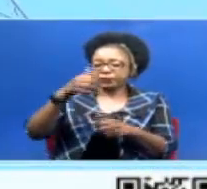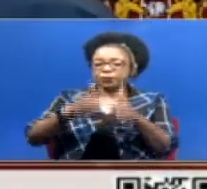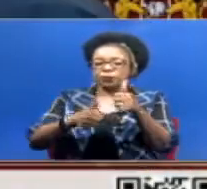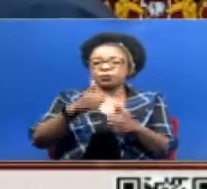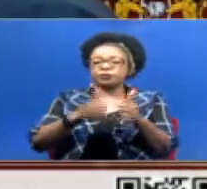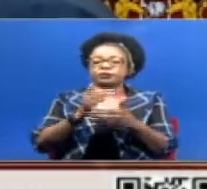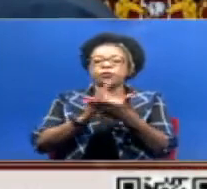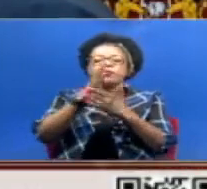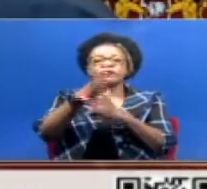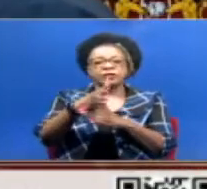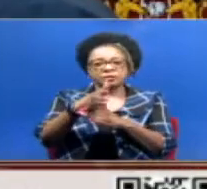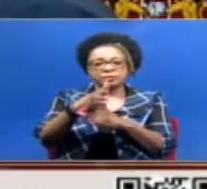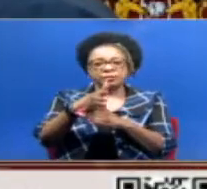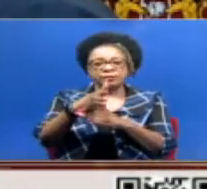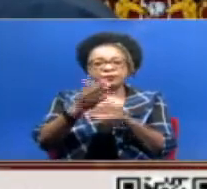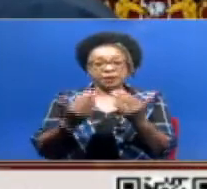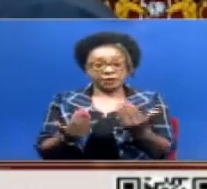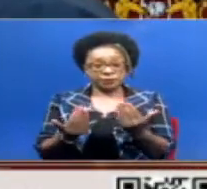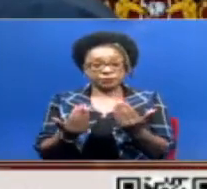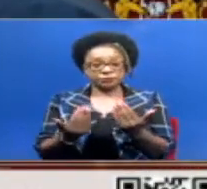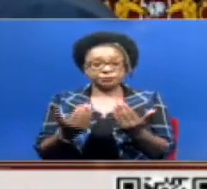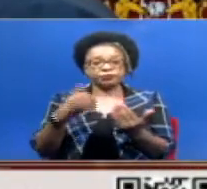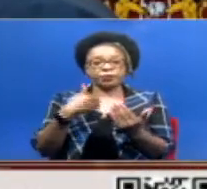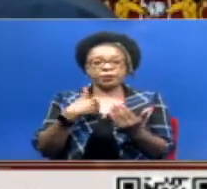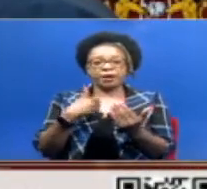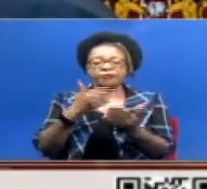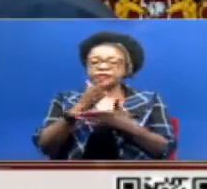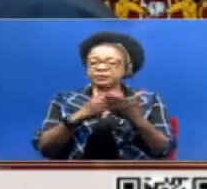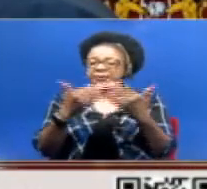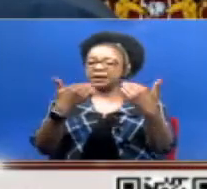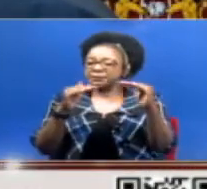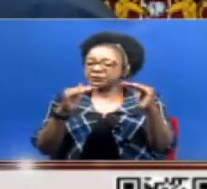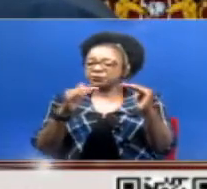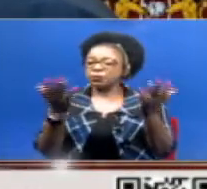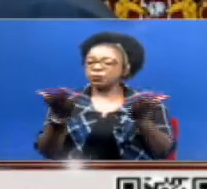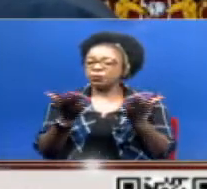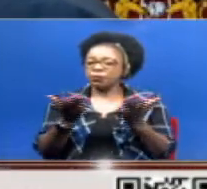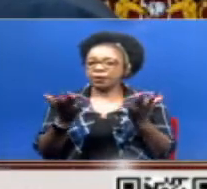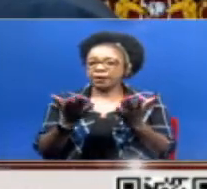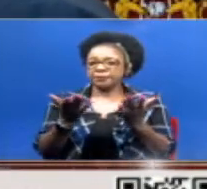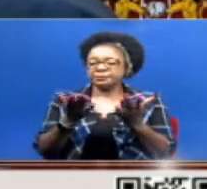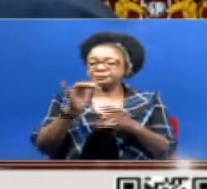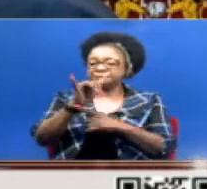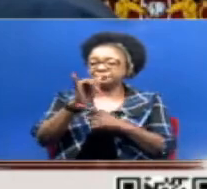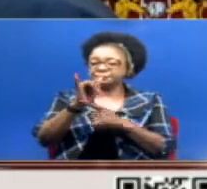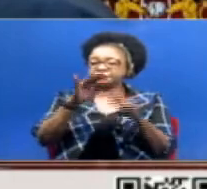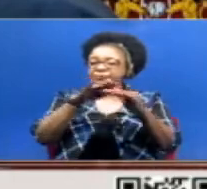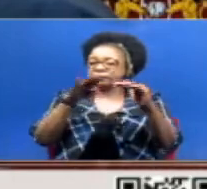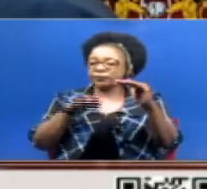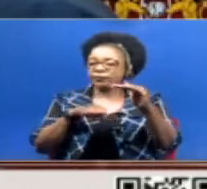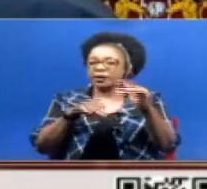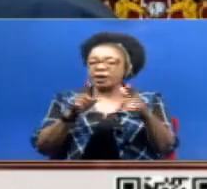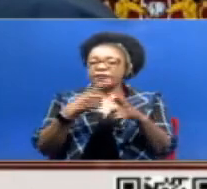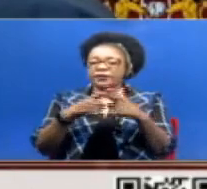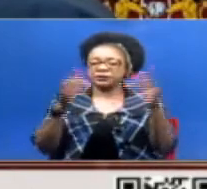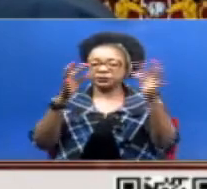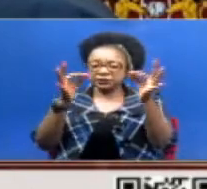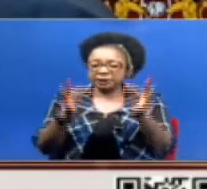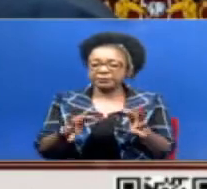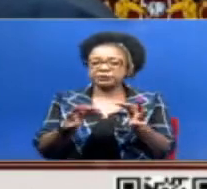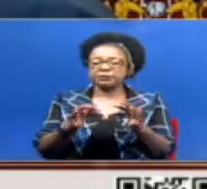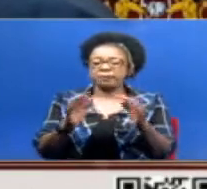mfumo. Now there are set limits where if the frequency drops, then it determines the level of load